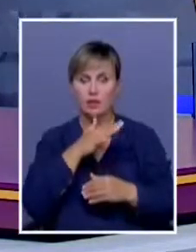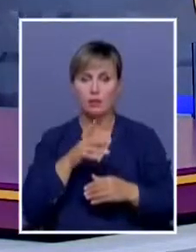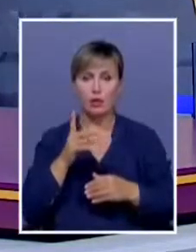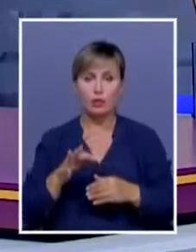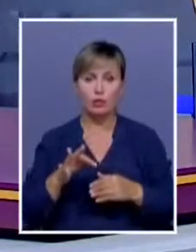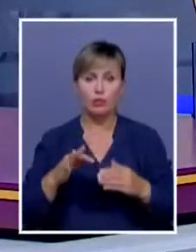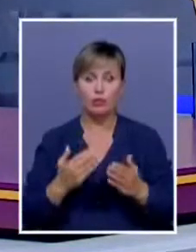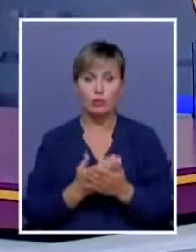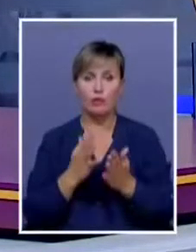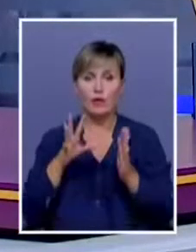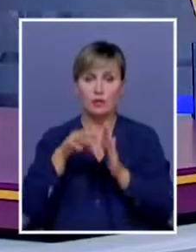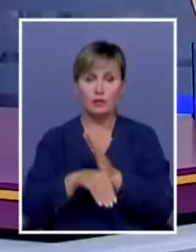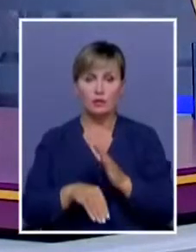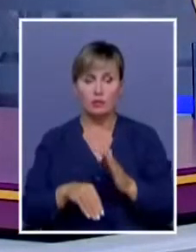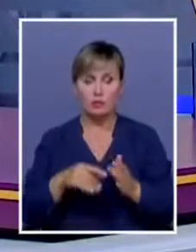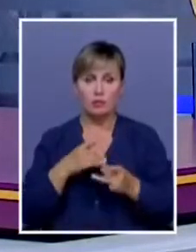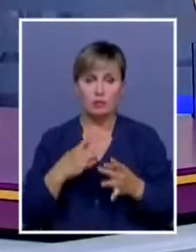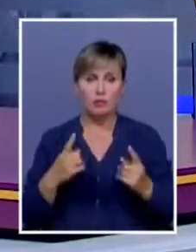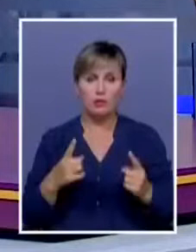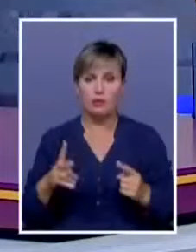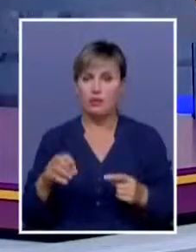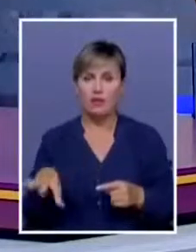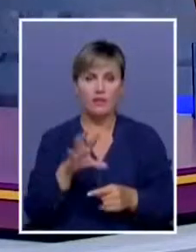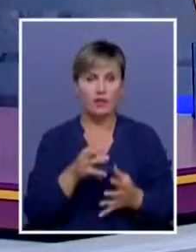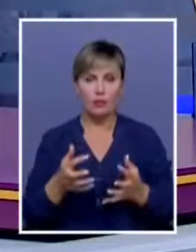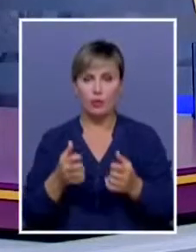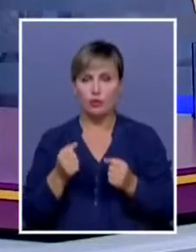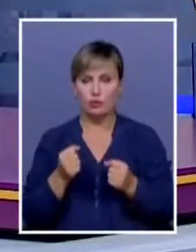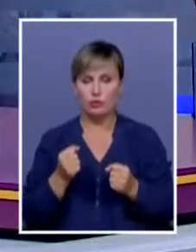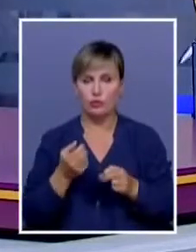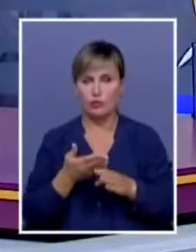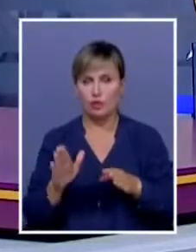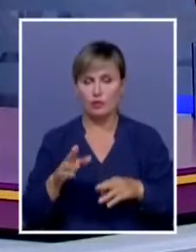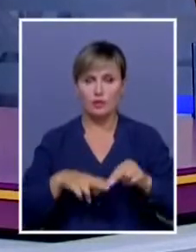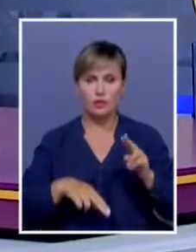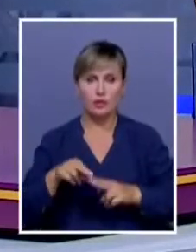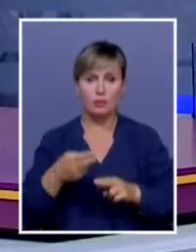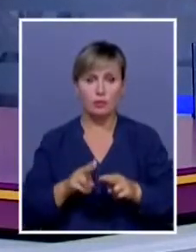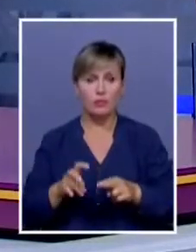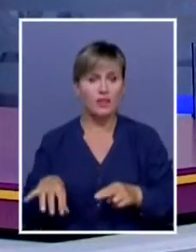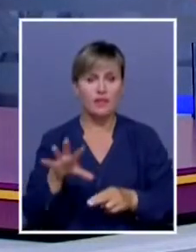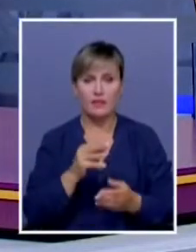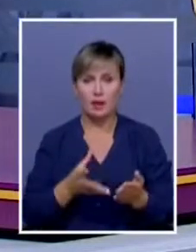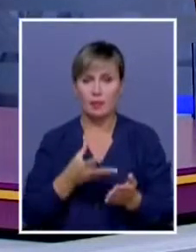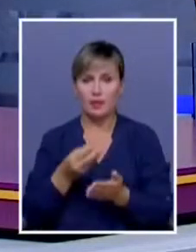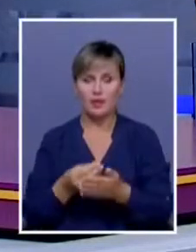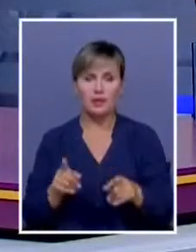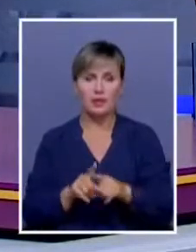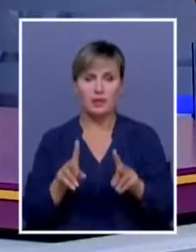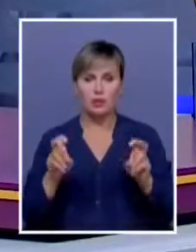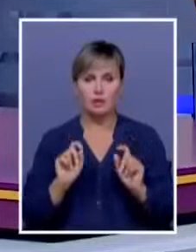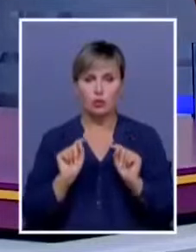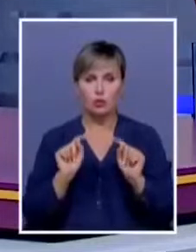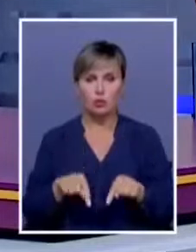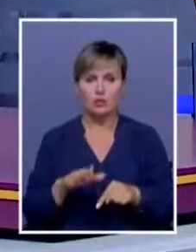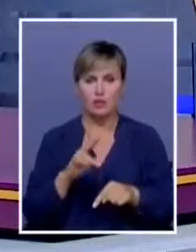вот новоселье, увы, отпразднуют далеко не все участники долевого строительства, поскольку не все оплатили так называемый вступительный